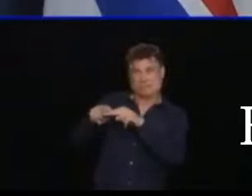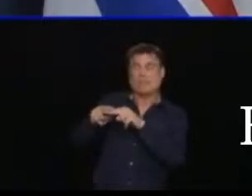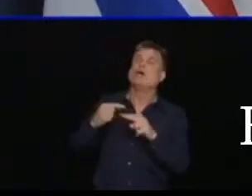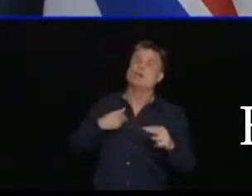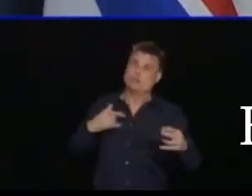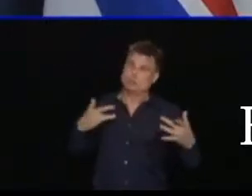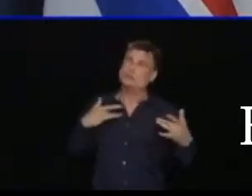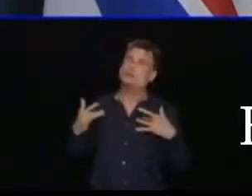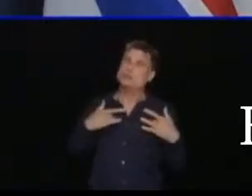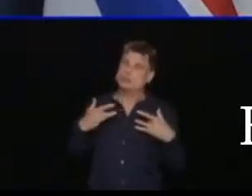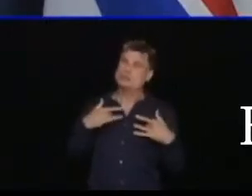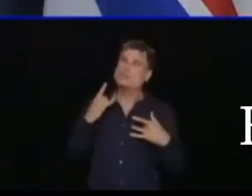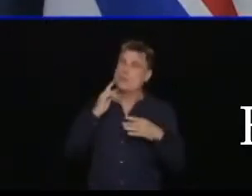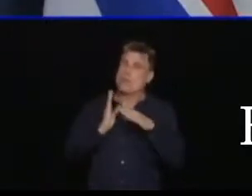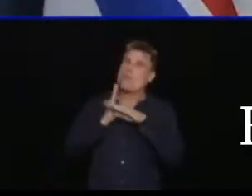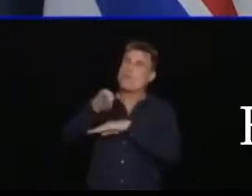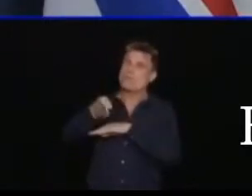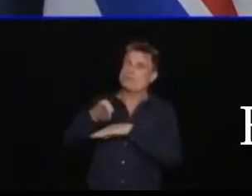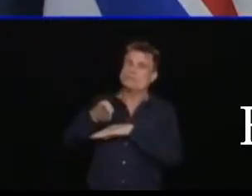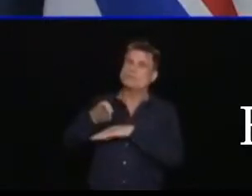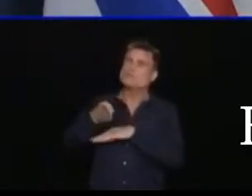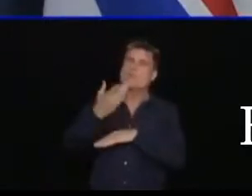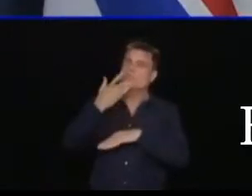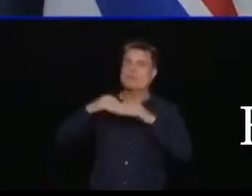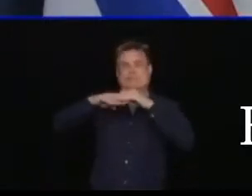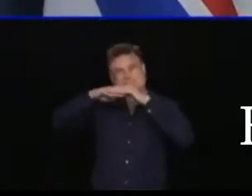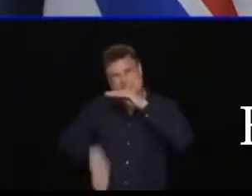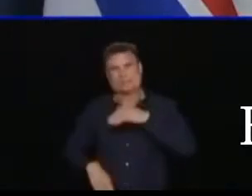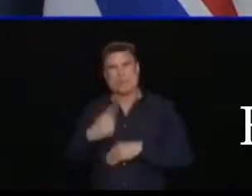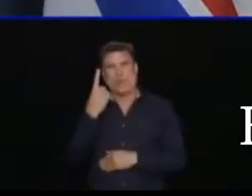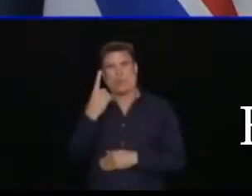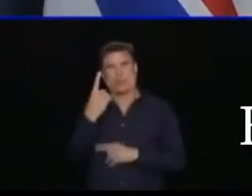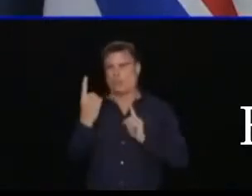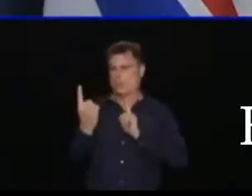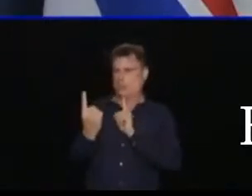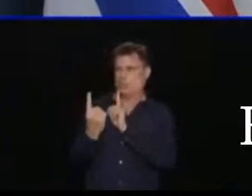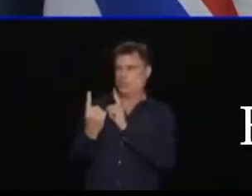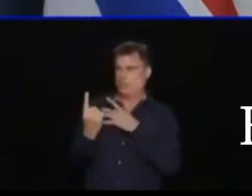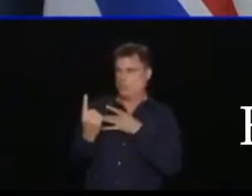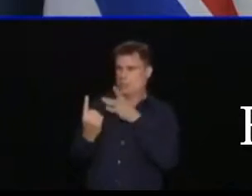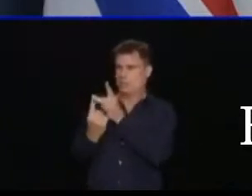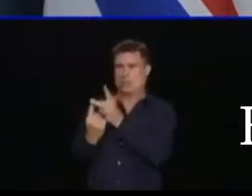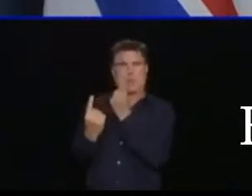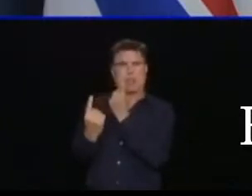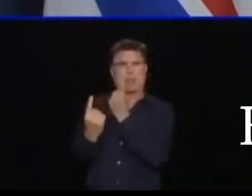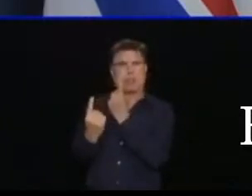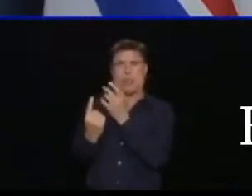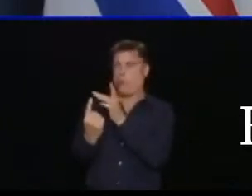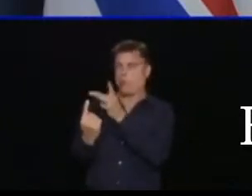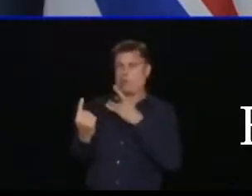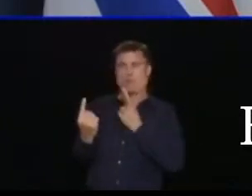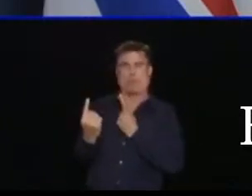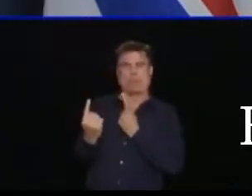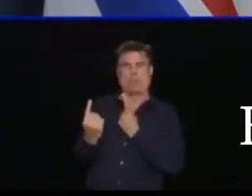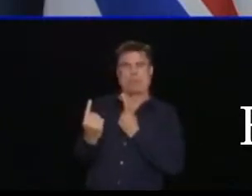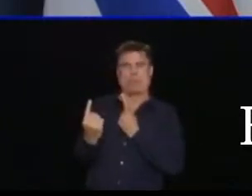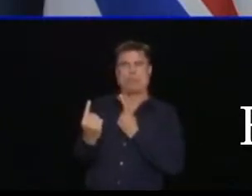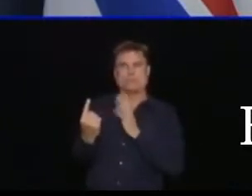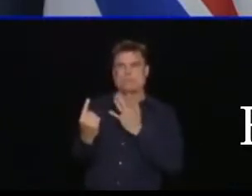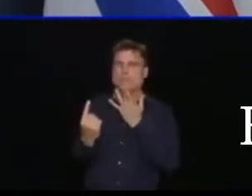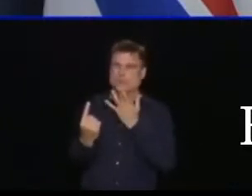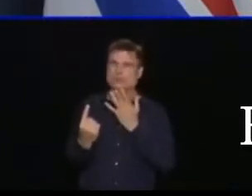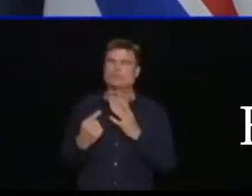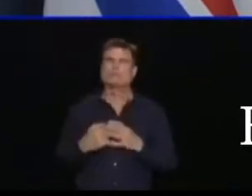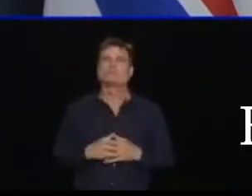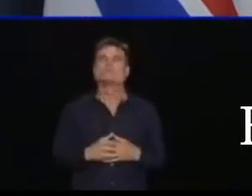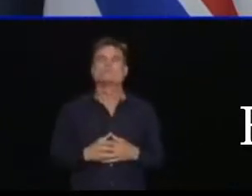have to understand that COVID-19 has affected everybody. 那么他也是说，第二是说了这个第二点呢，就是说我也理解这个